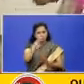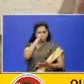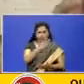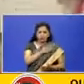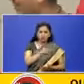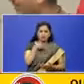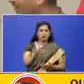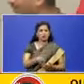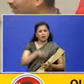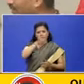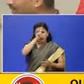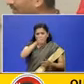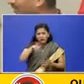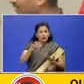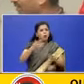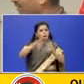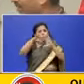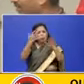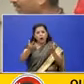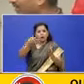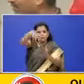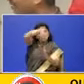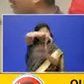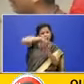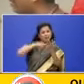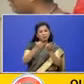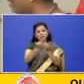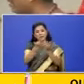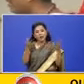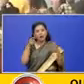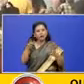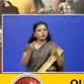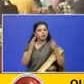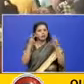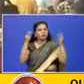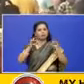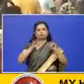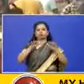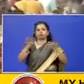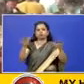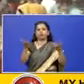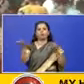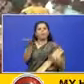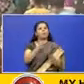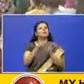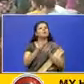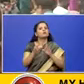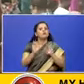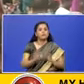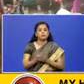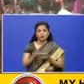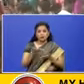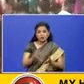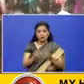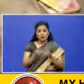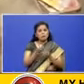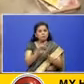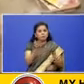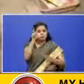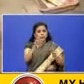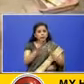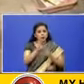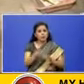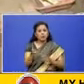के कोने कोने में अपनी पहचान बढ़ा रही है। इस महापर्व में शामिल होने वाले